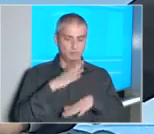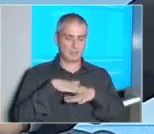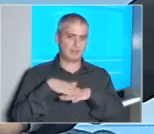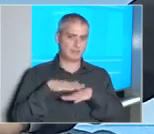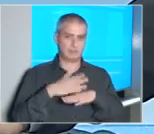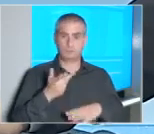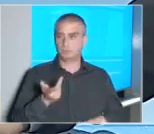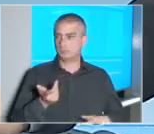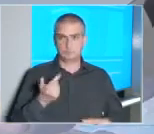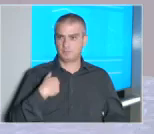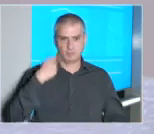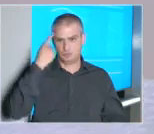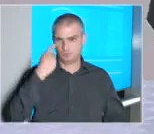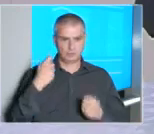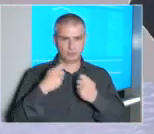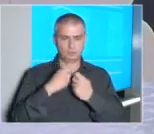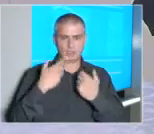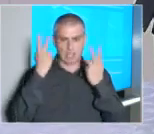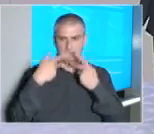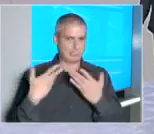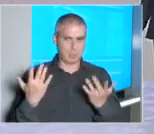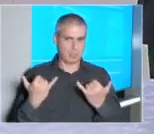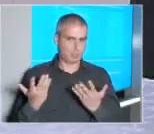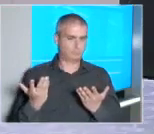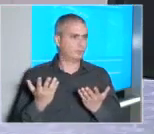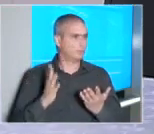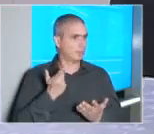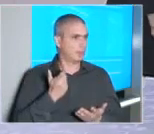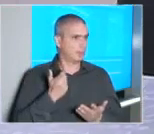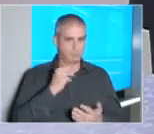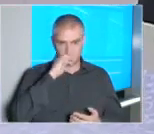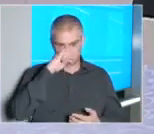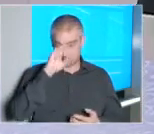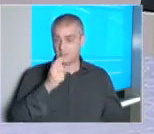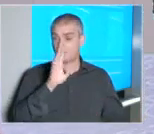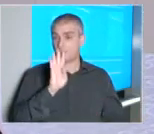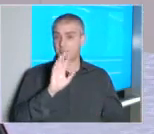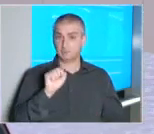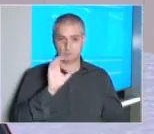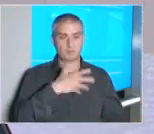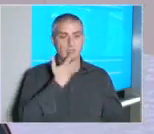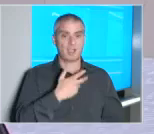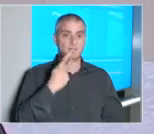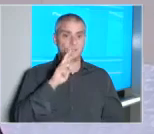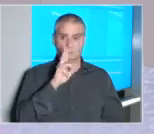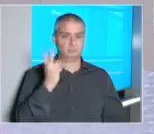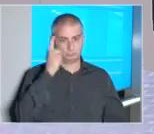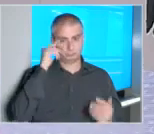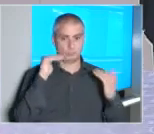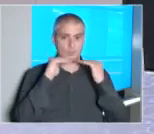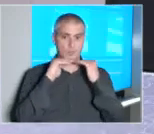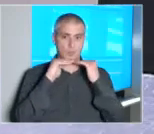תיקים. אני לא חושבת שזה עניין של חוסר הסכמה כרגע. אז זה עניין של? דווקא בצלאל סמוטריץ' והרב רפי פרץ די